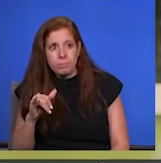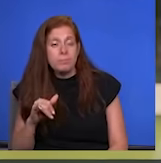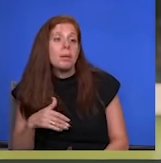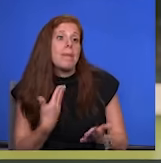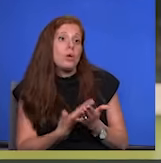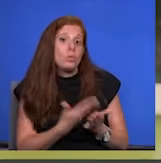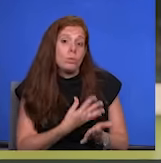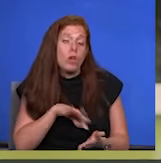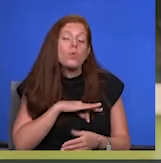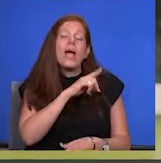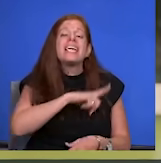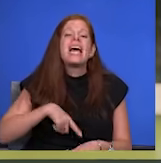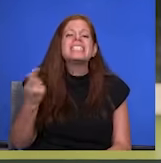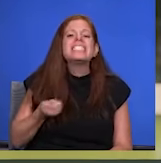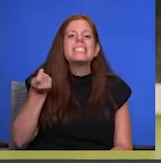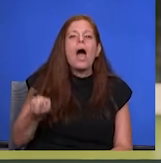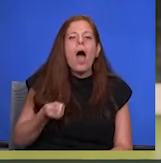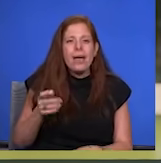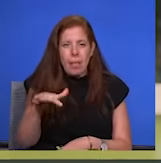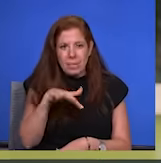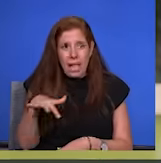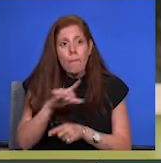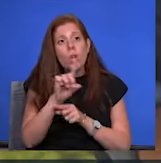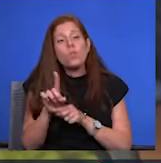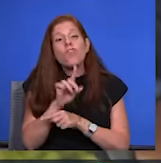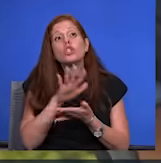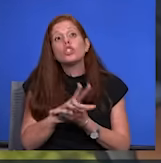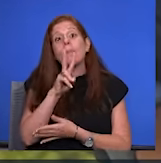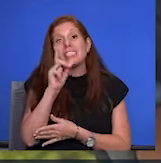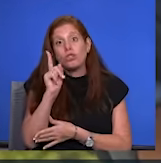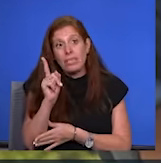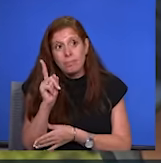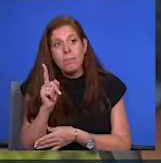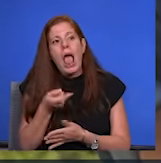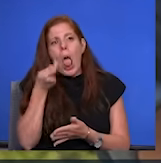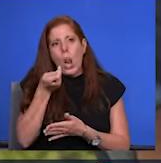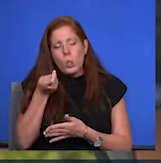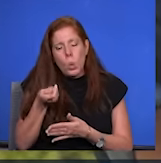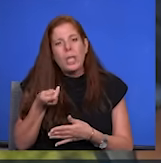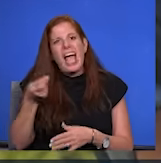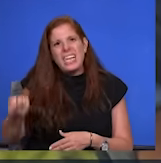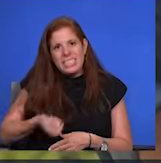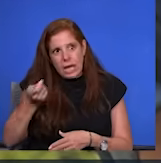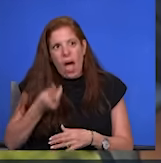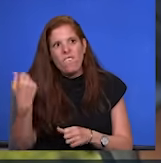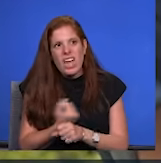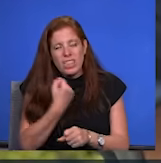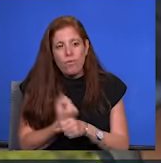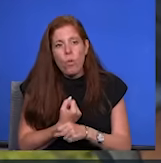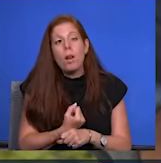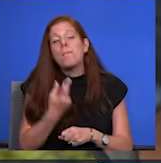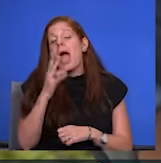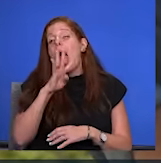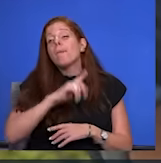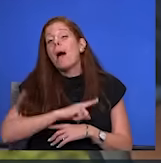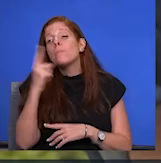העירייה שכרה את המתחם ממשפחת כספי לתקופה של 12 שנים. עלויות ההשכרה והטיפול מדי חודש מסתכמות בכ-4 מיליון